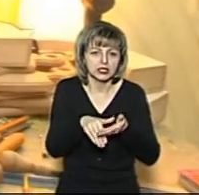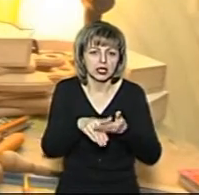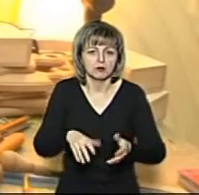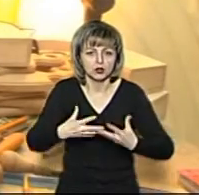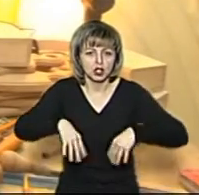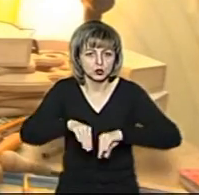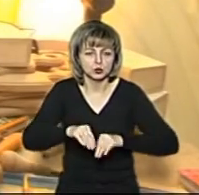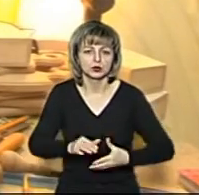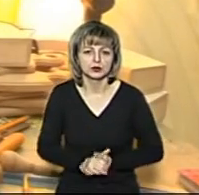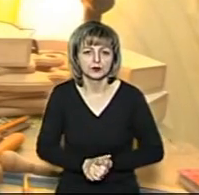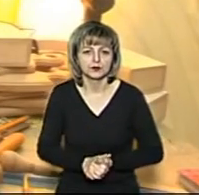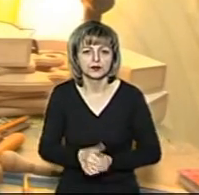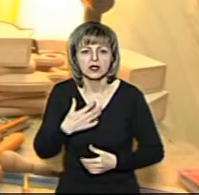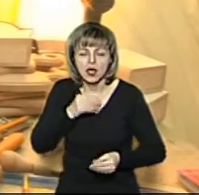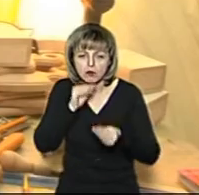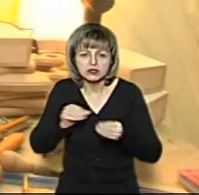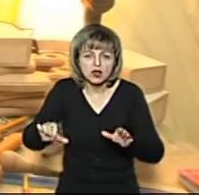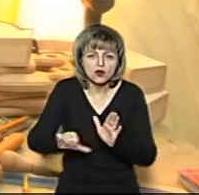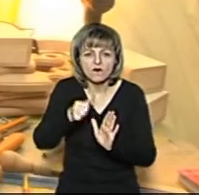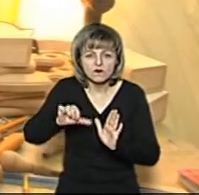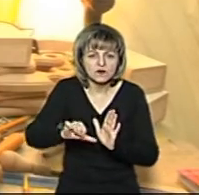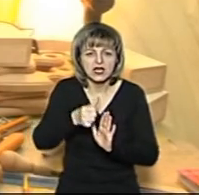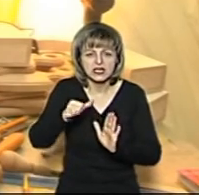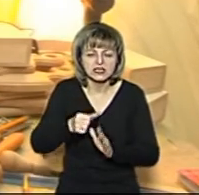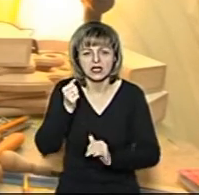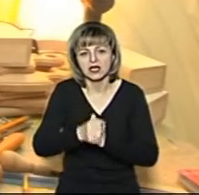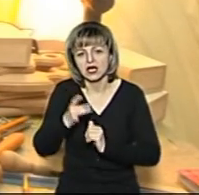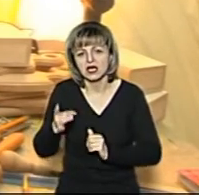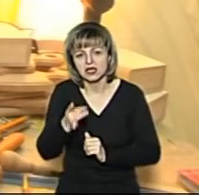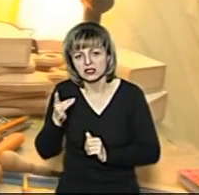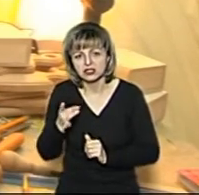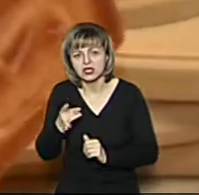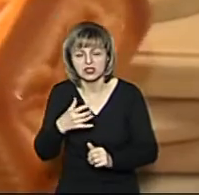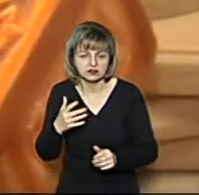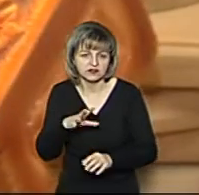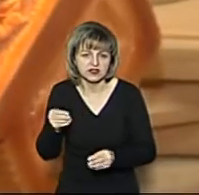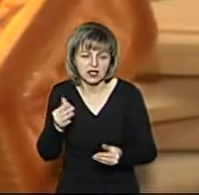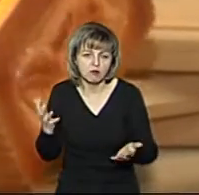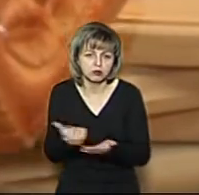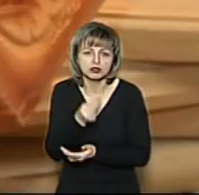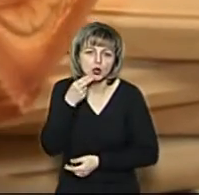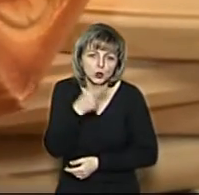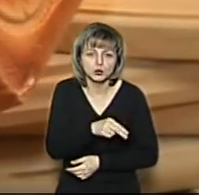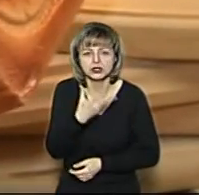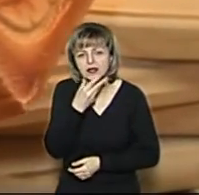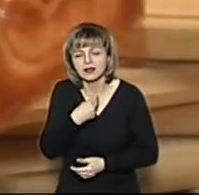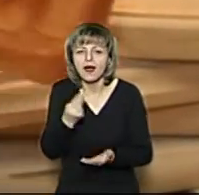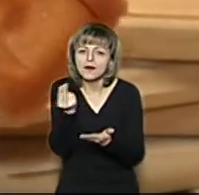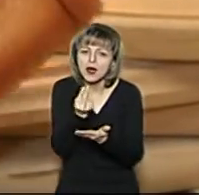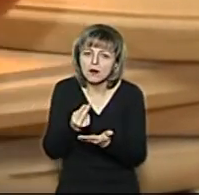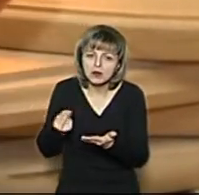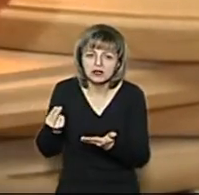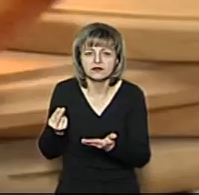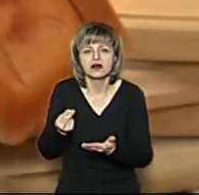одна квітка, я її постійно вирізаю. І вона кожен раз виходить мені все краще і красивіше. Я там намалював